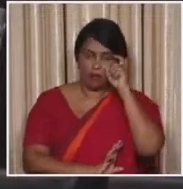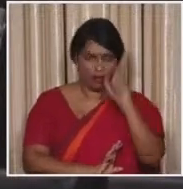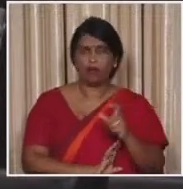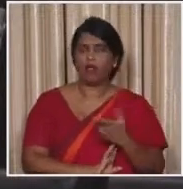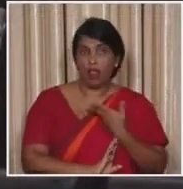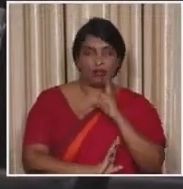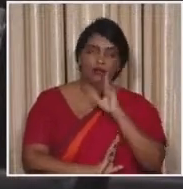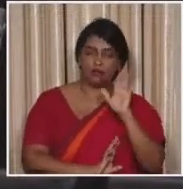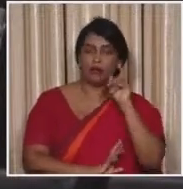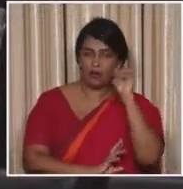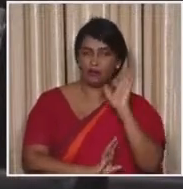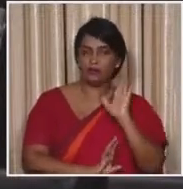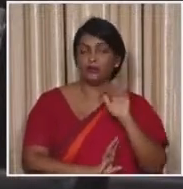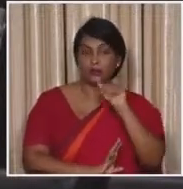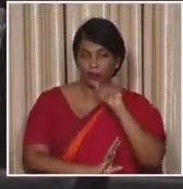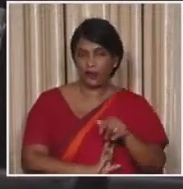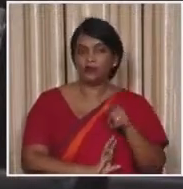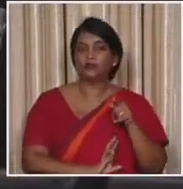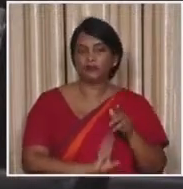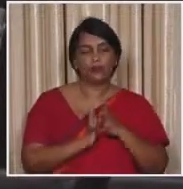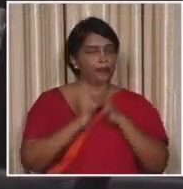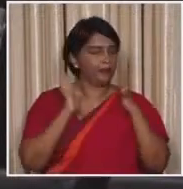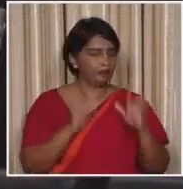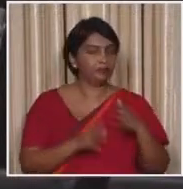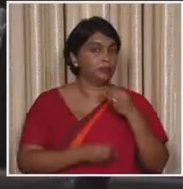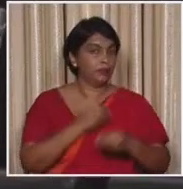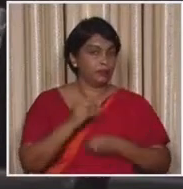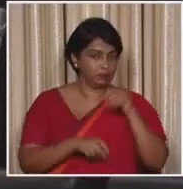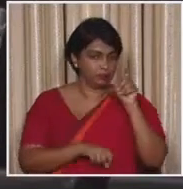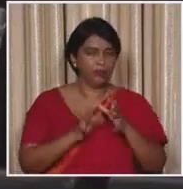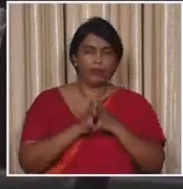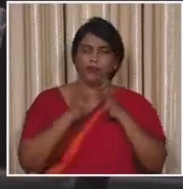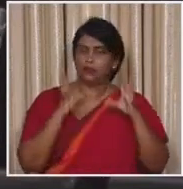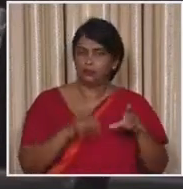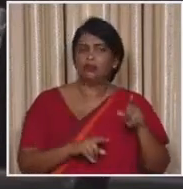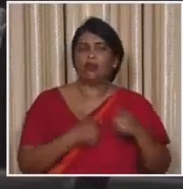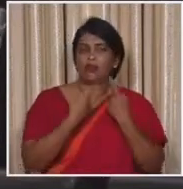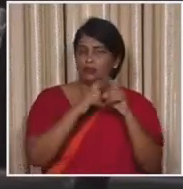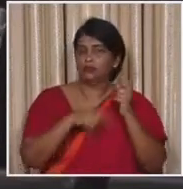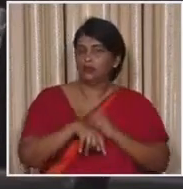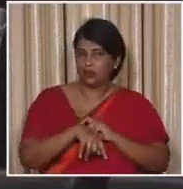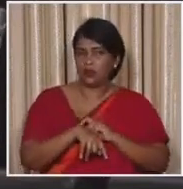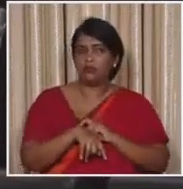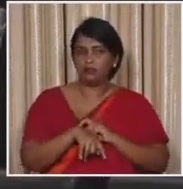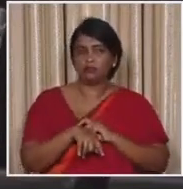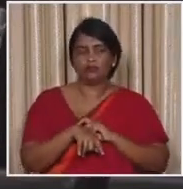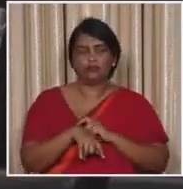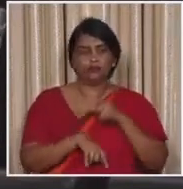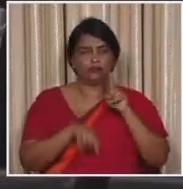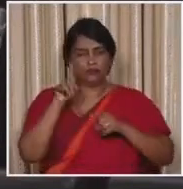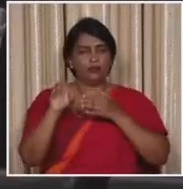இலங்கையர்கள் இத்தாலி செல்வதாக தெரிவிக்கப்படுகிறது. இத்தாலியில் உள்ள இலங்கை தூதுவர் ஆலயத்தில் அது தொடர்பில் கவனம் செலுத்தப்பட்டுள்ளது.